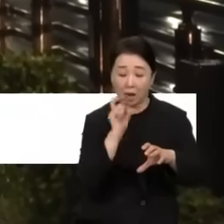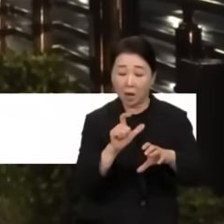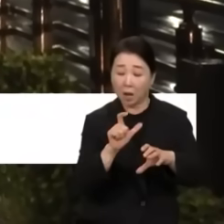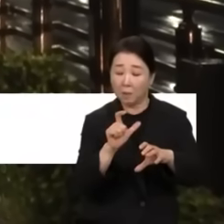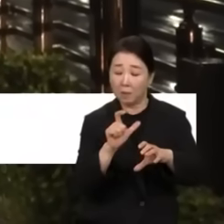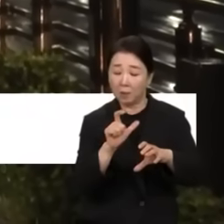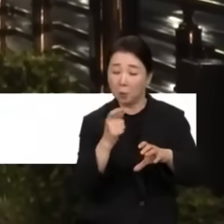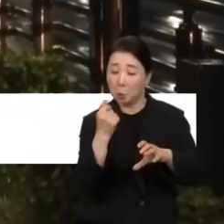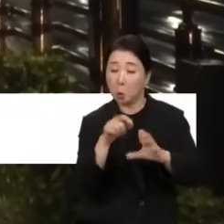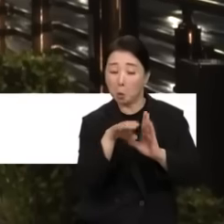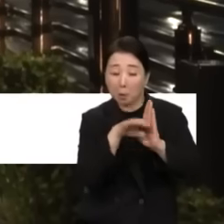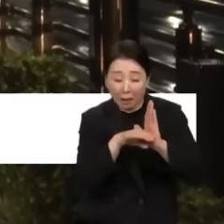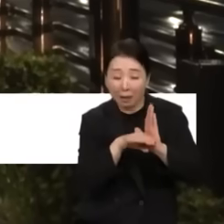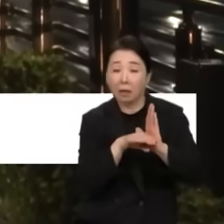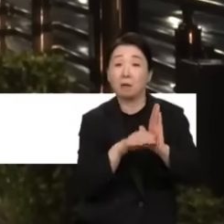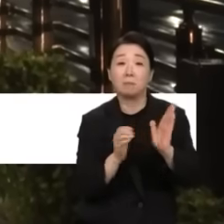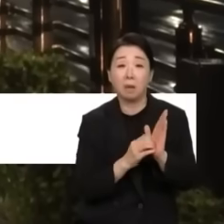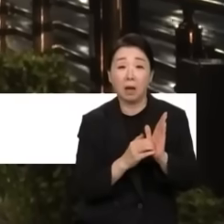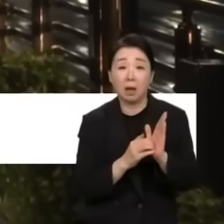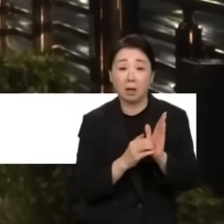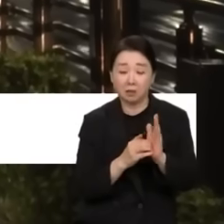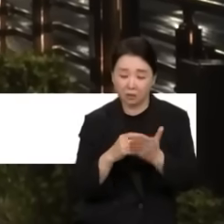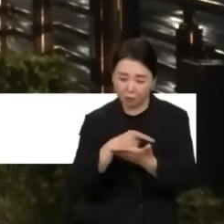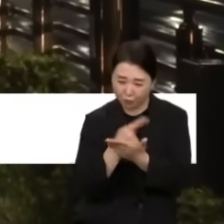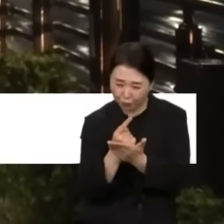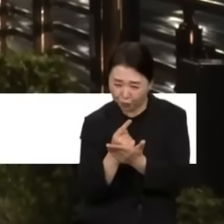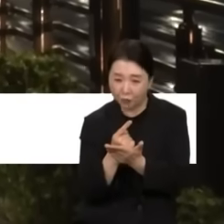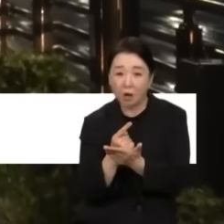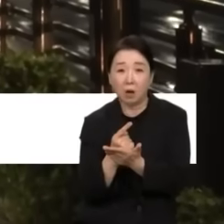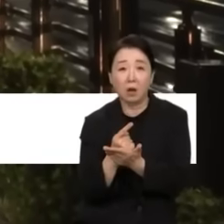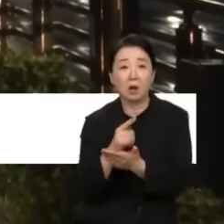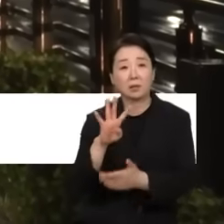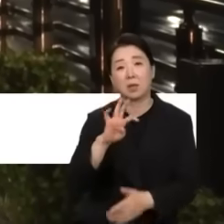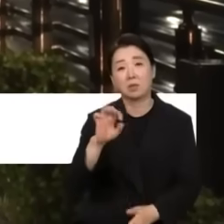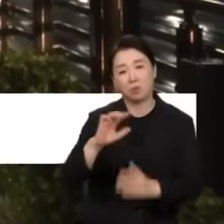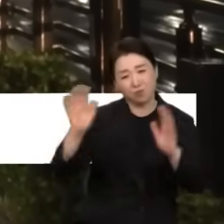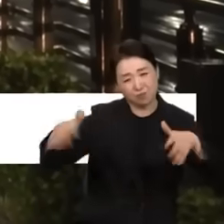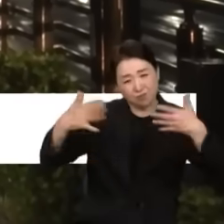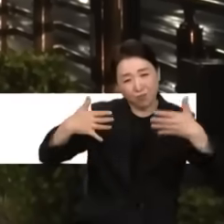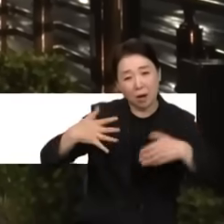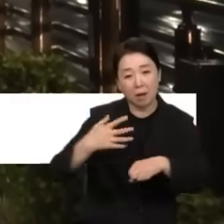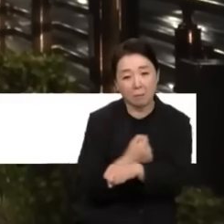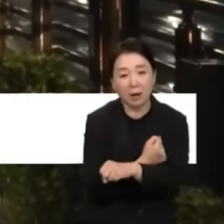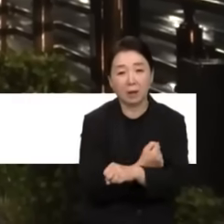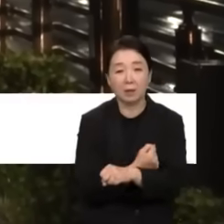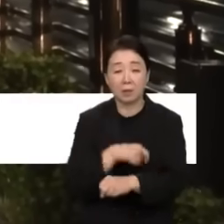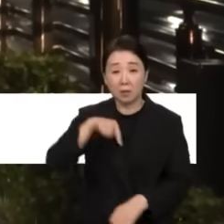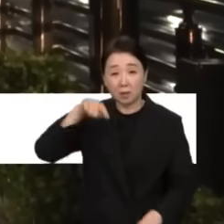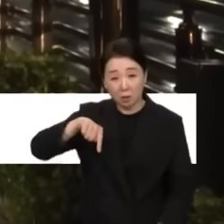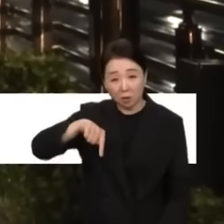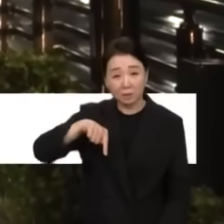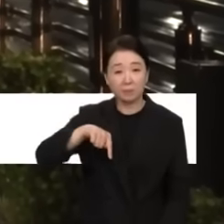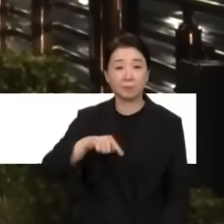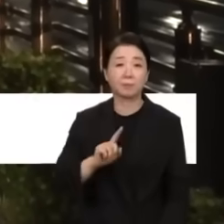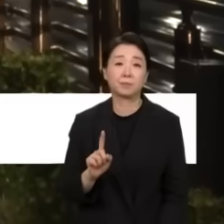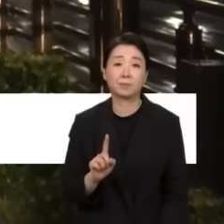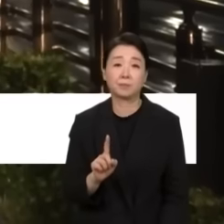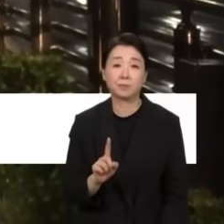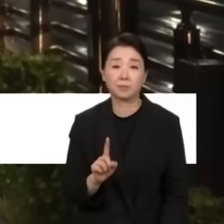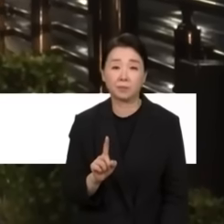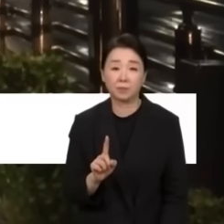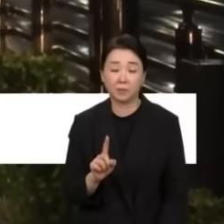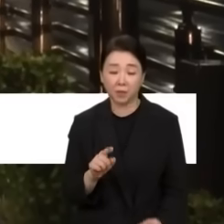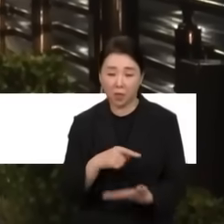낮아지기는 했지만 여전히 순간 최대 속도가 45m에 달합니다. 제가 있는 후쿠오카에도